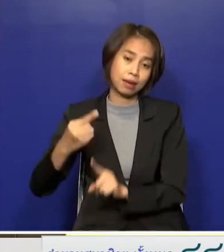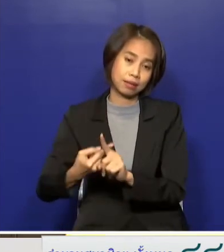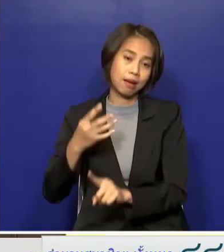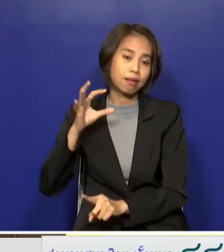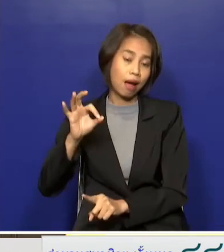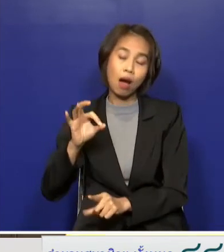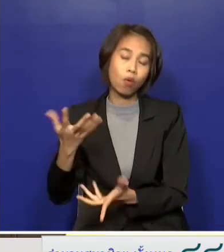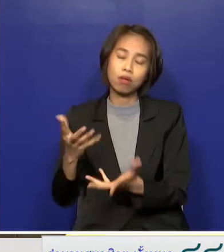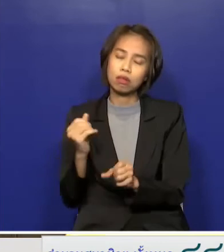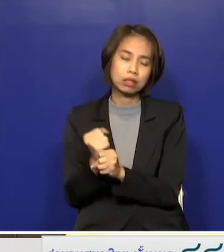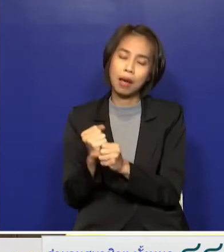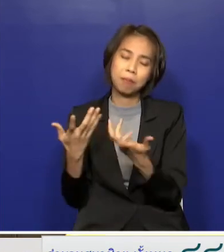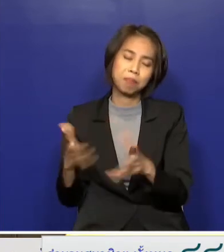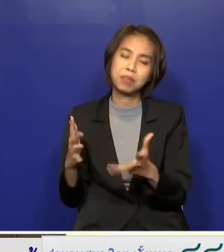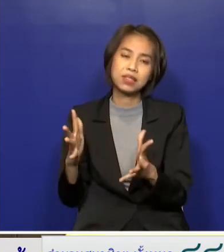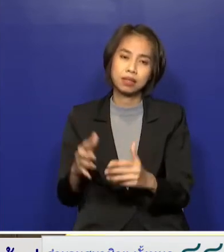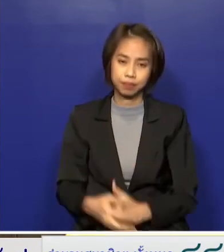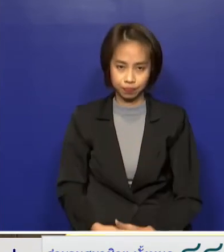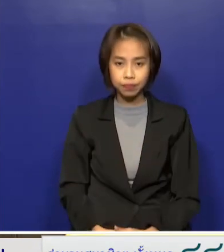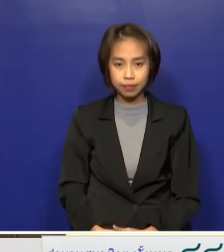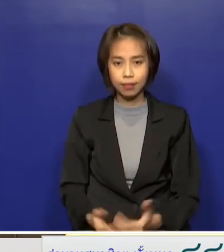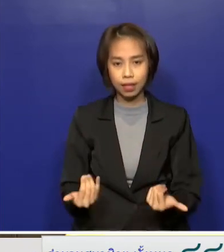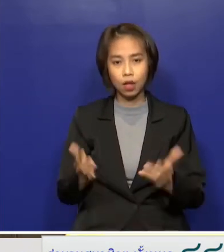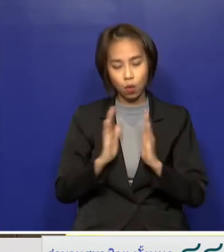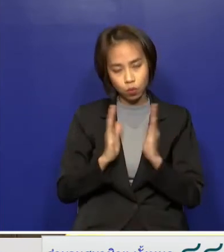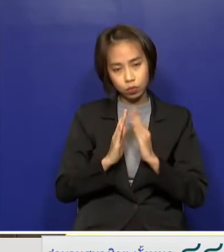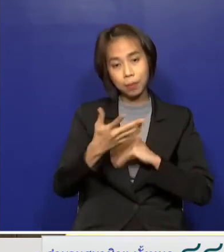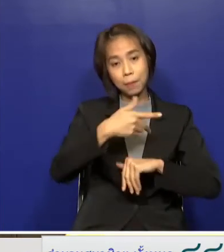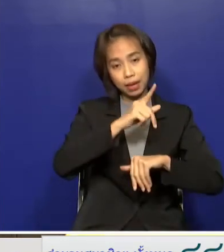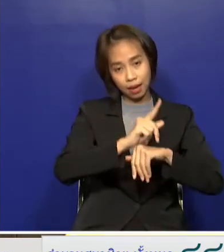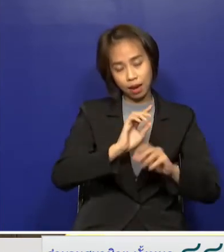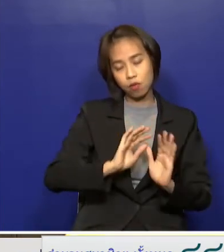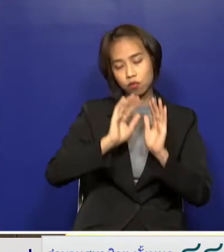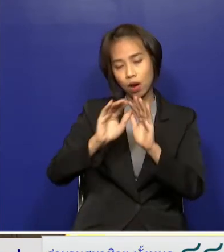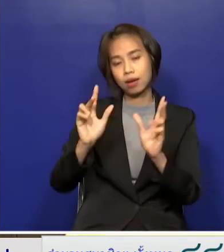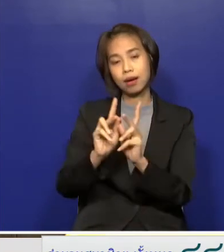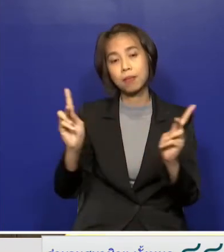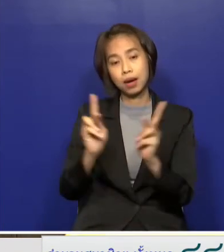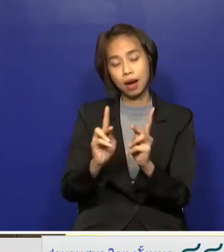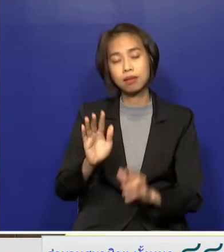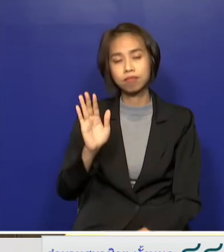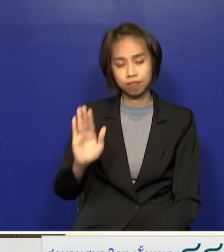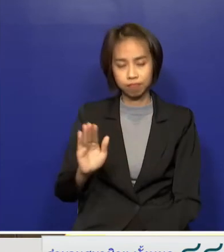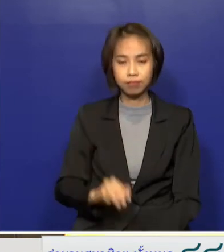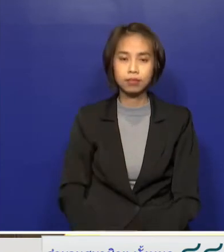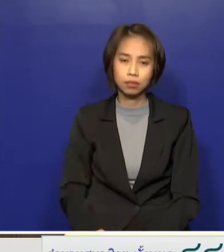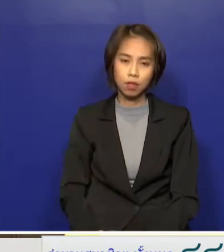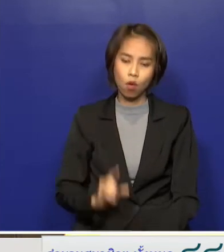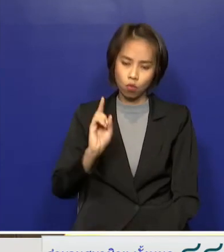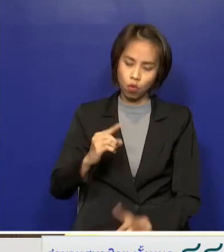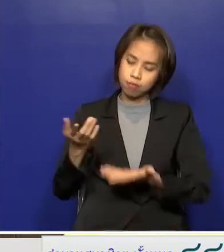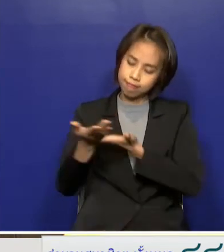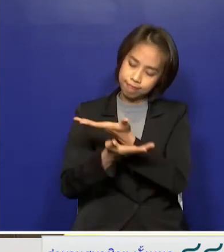ณท่านประธานและก็ฝากเรียนไปยังคณะกรรมการปฏิรูปและสภาพัฒน์ได้โปรดพิจารณ